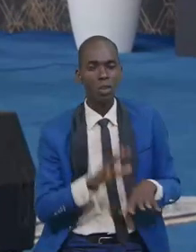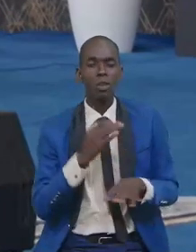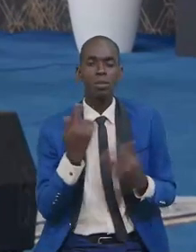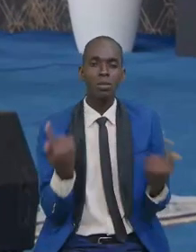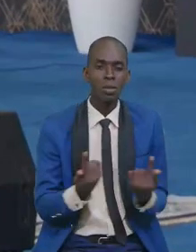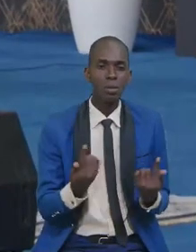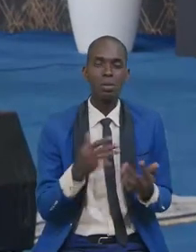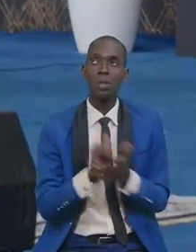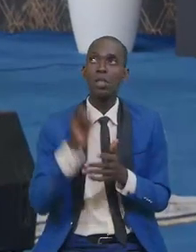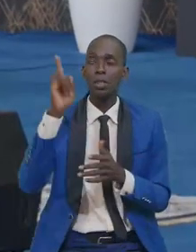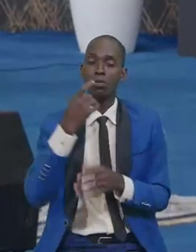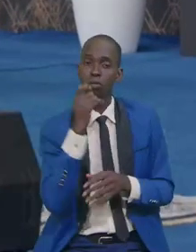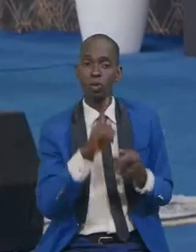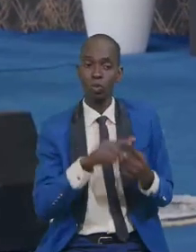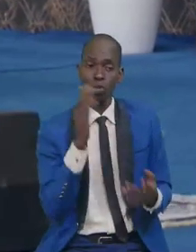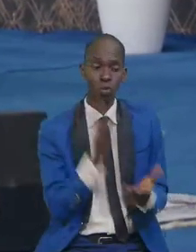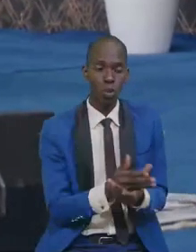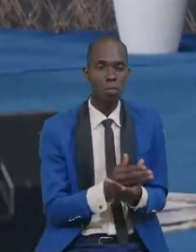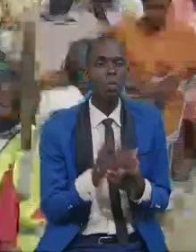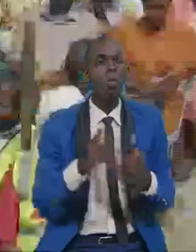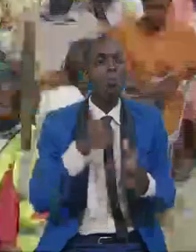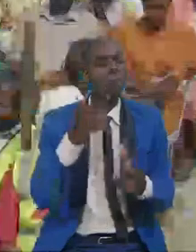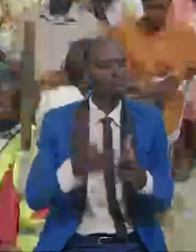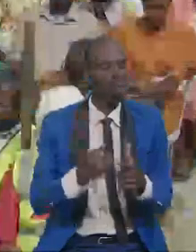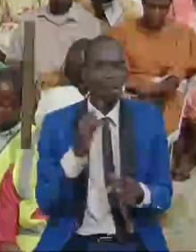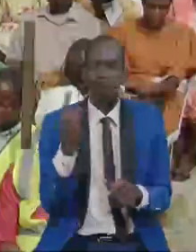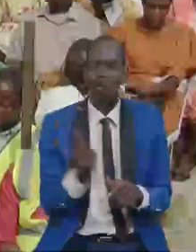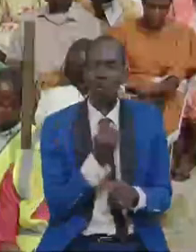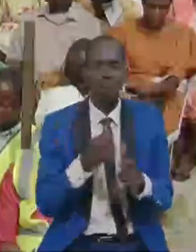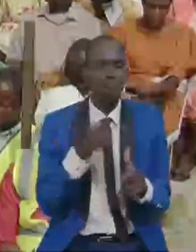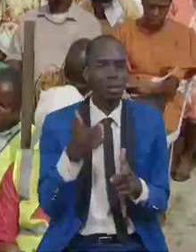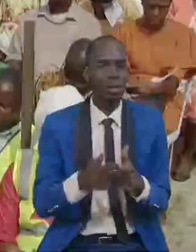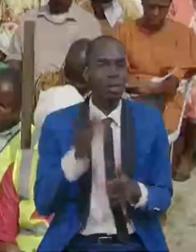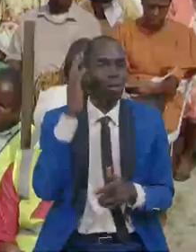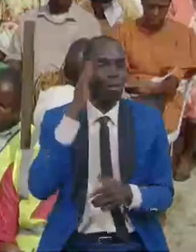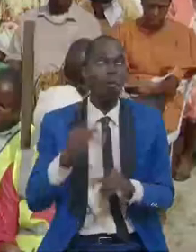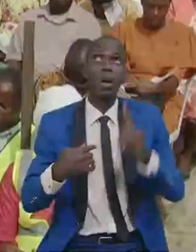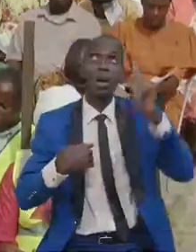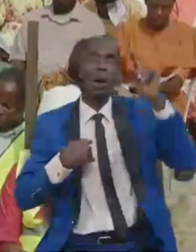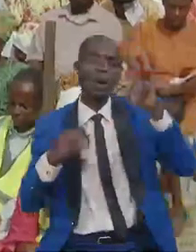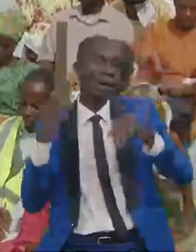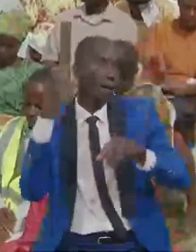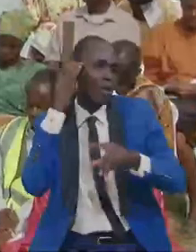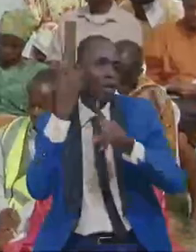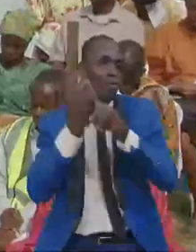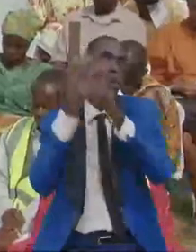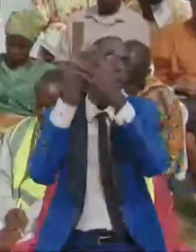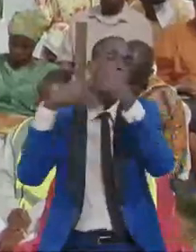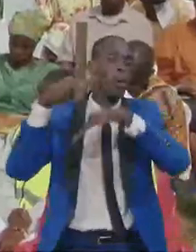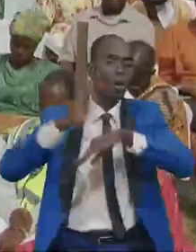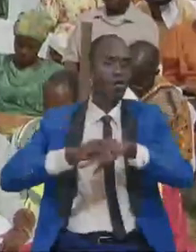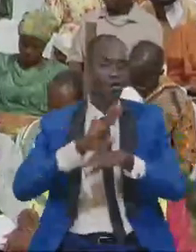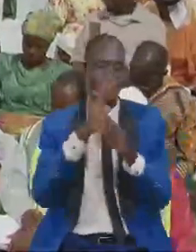mauvaises choses qu'il veut que tu abandonnes, il dit alors, après cela, je l'exaucerai des cieux, voyez